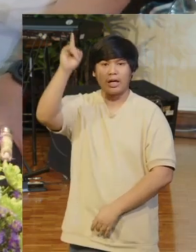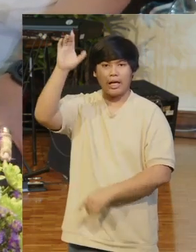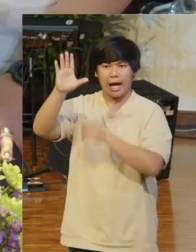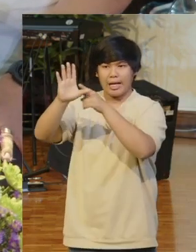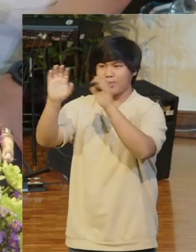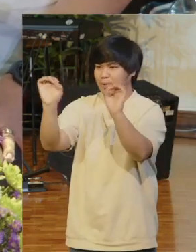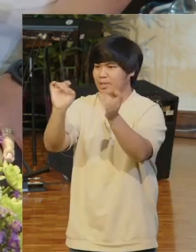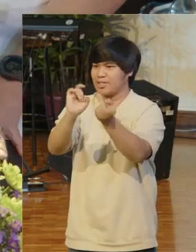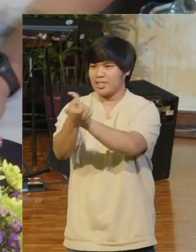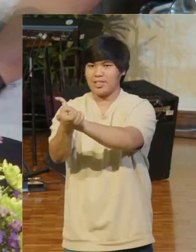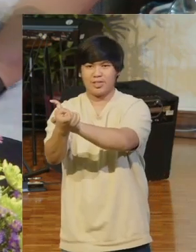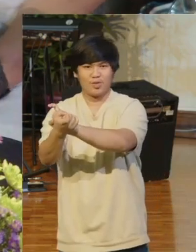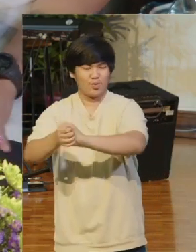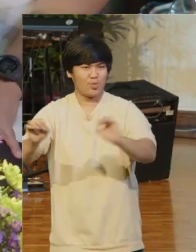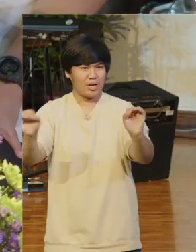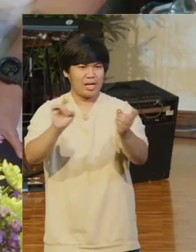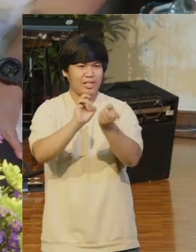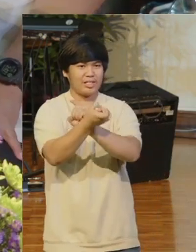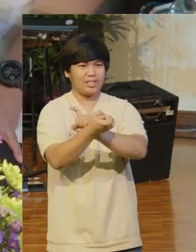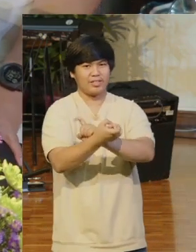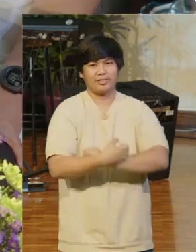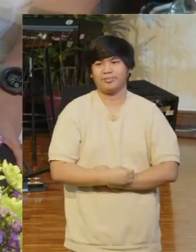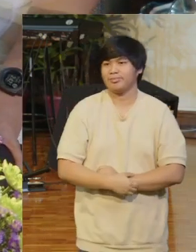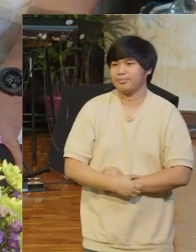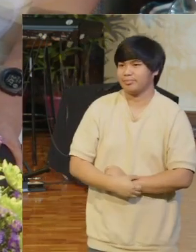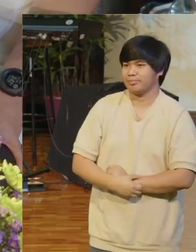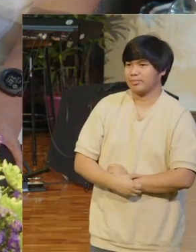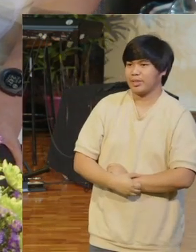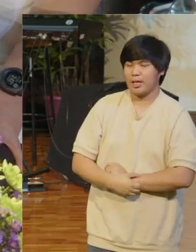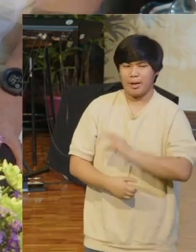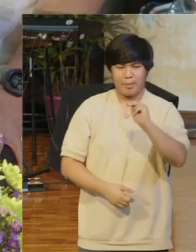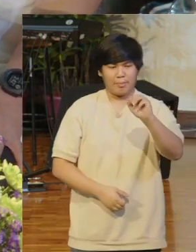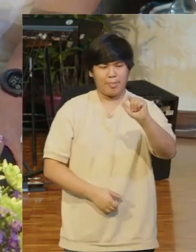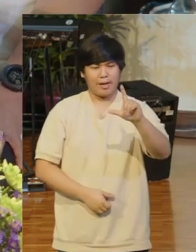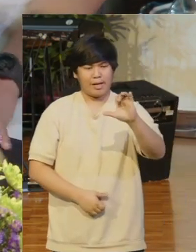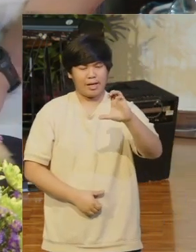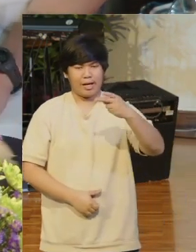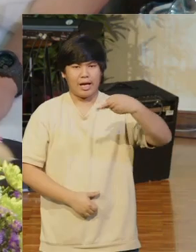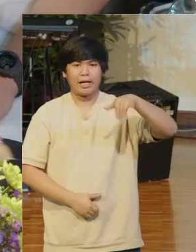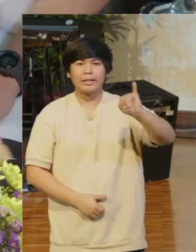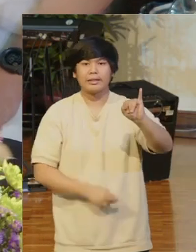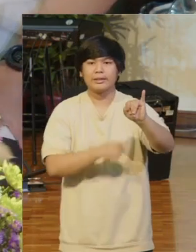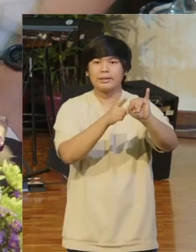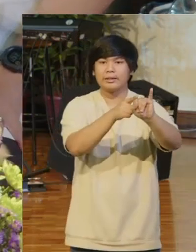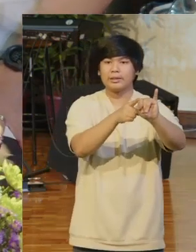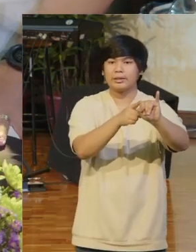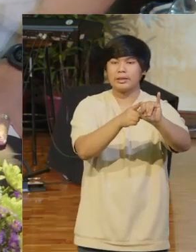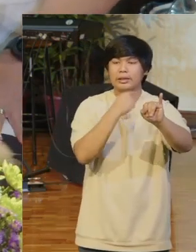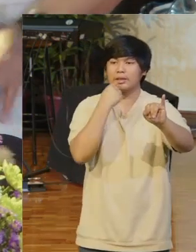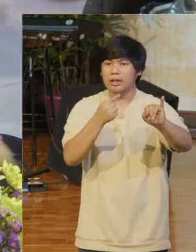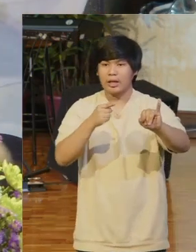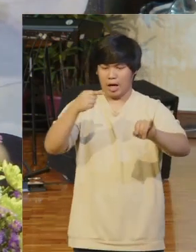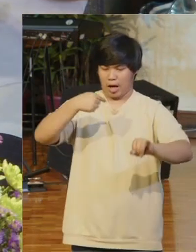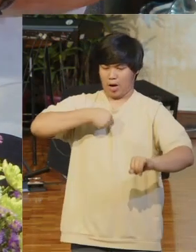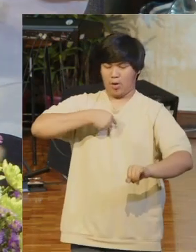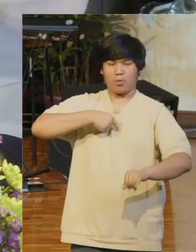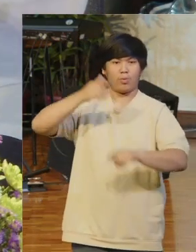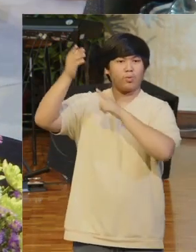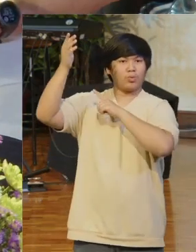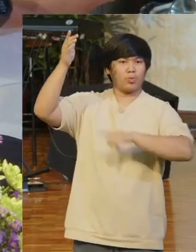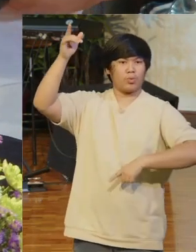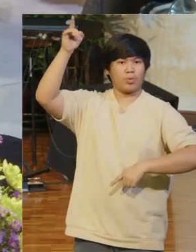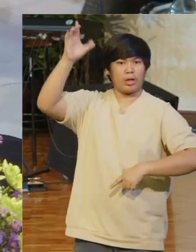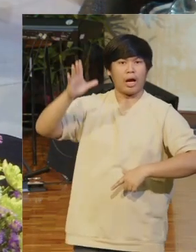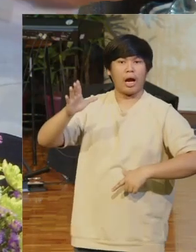nagbabago. Siya ay hindi nagbabago. No? Malachi chapter 3 verse 6, For I, the Lord,